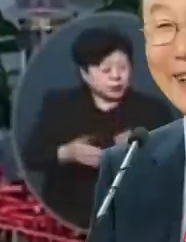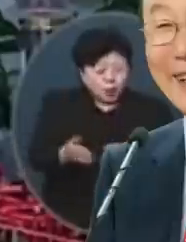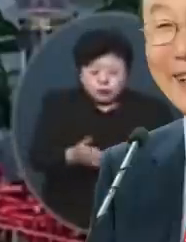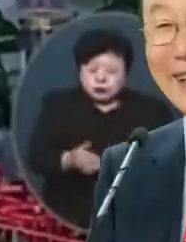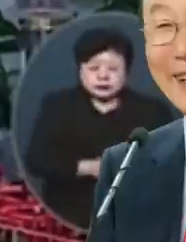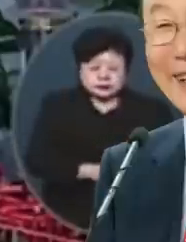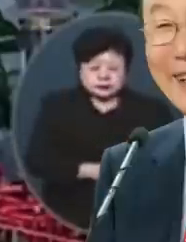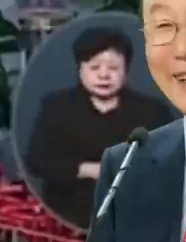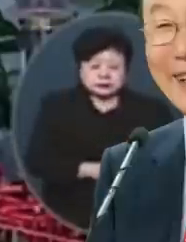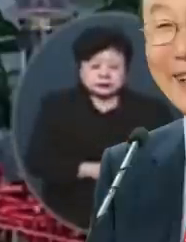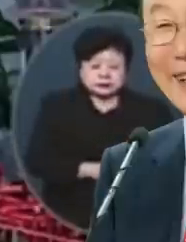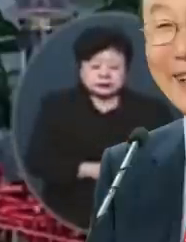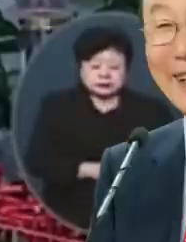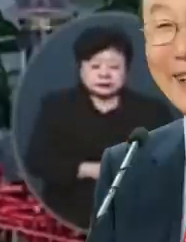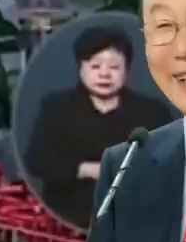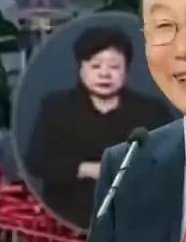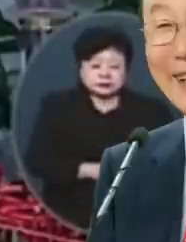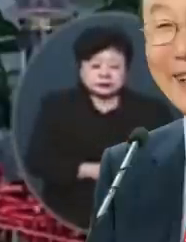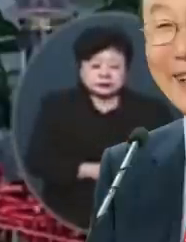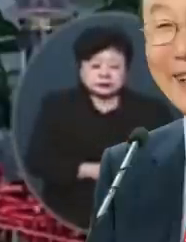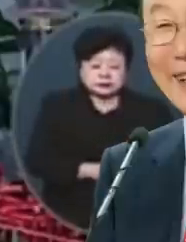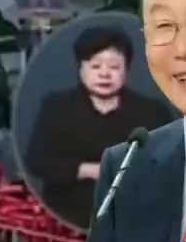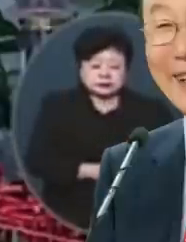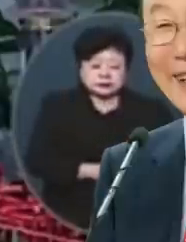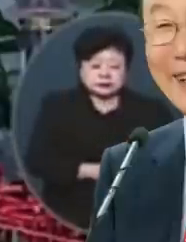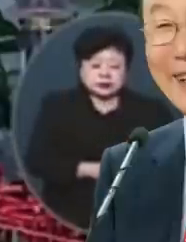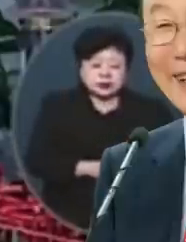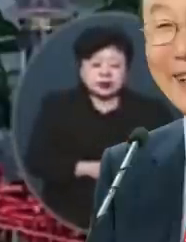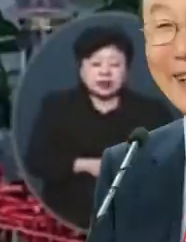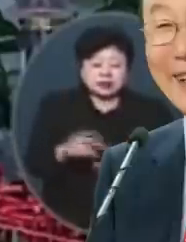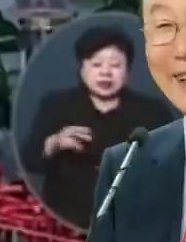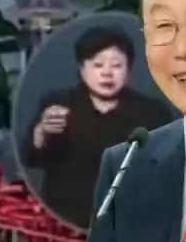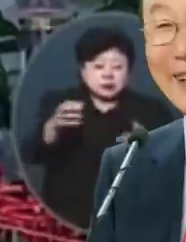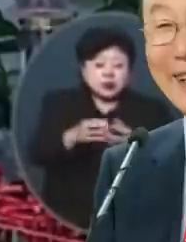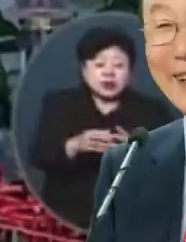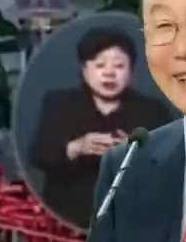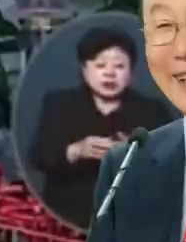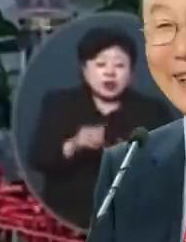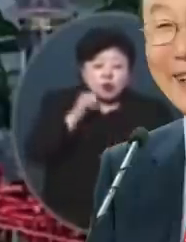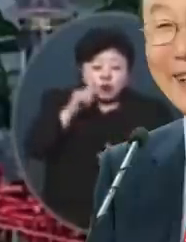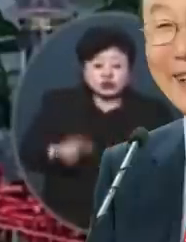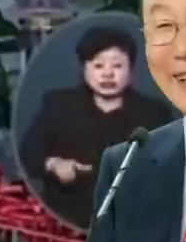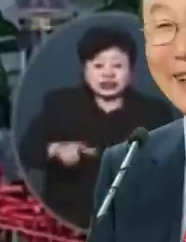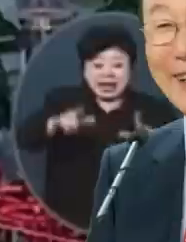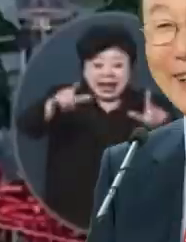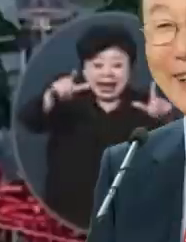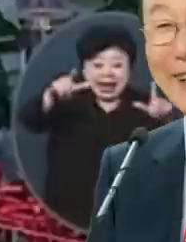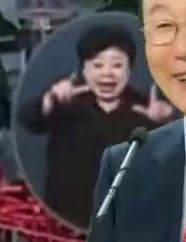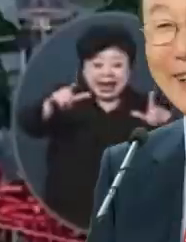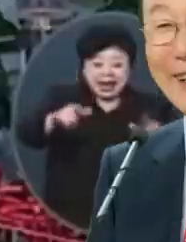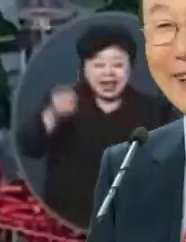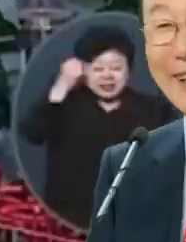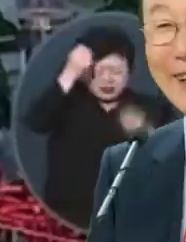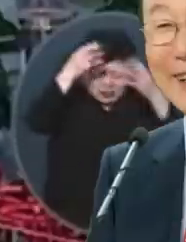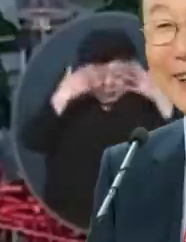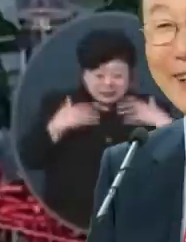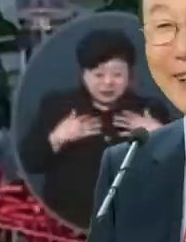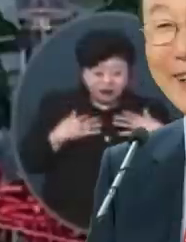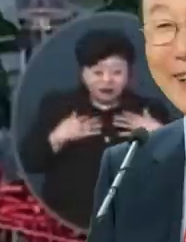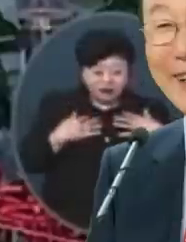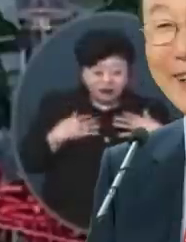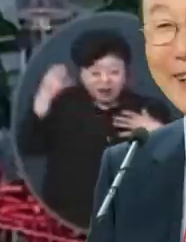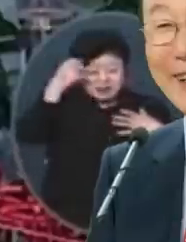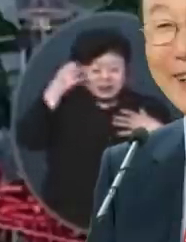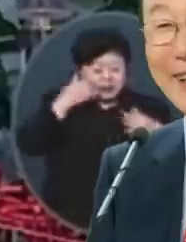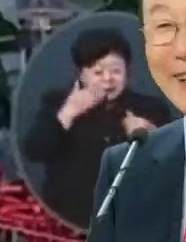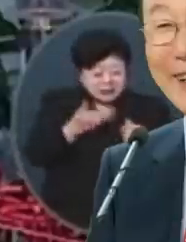없었습니다. 어떻게 해서 이들이 도로 모이게 됐냐? 오순절날에 성령이 임하여서